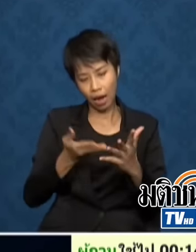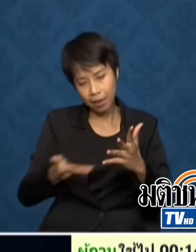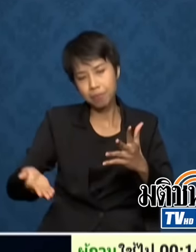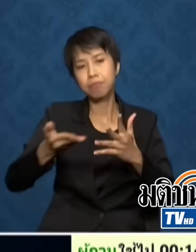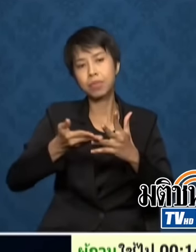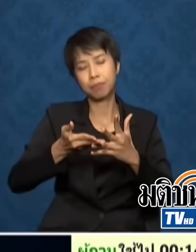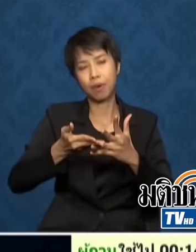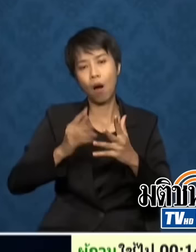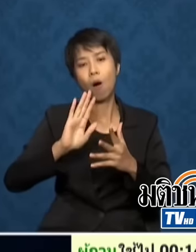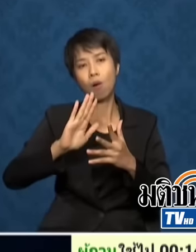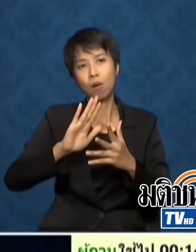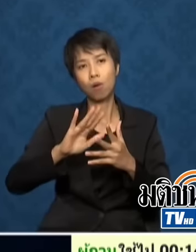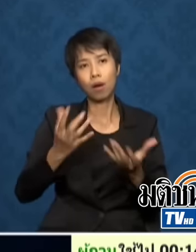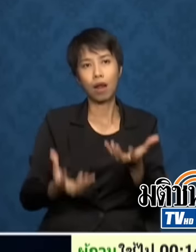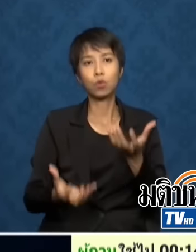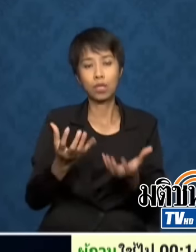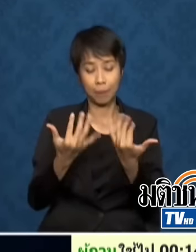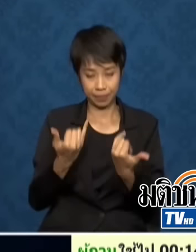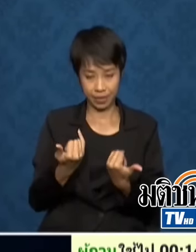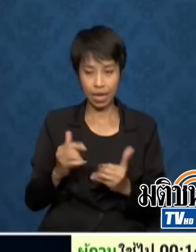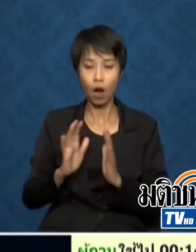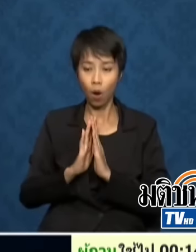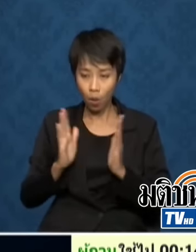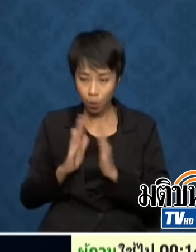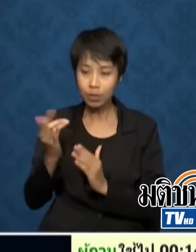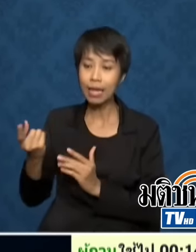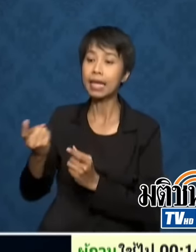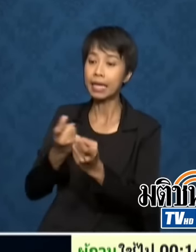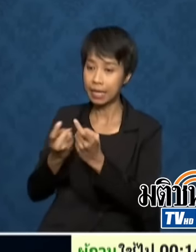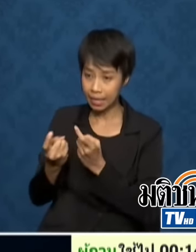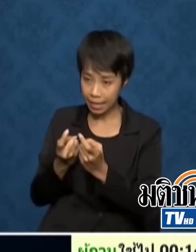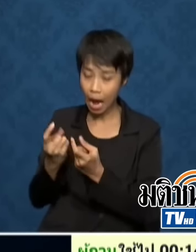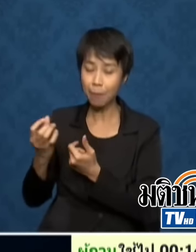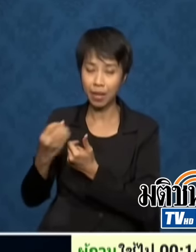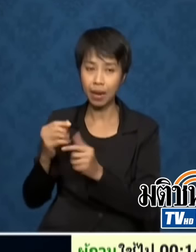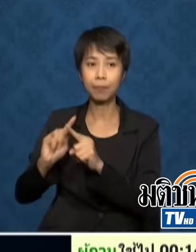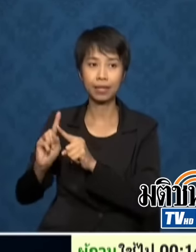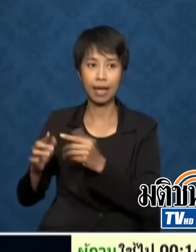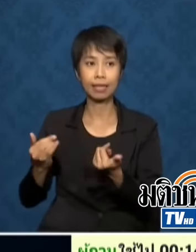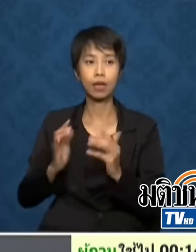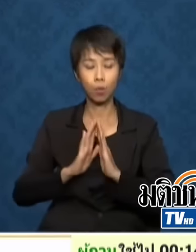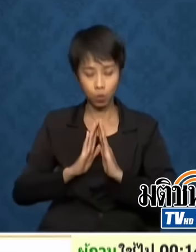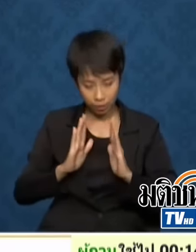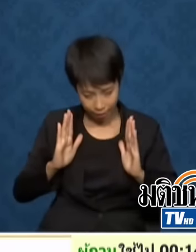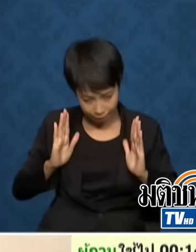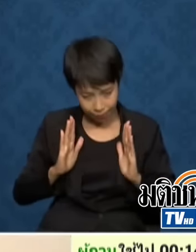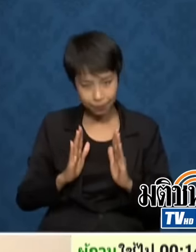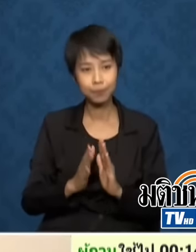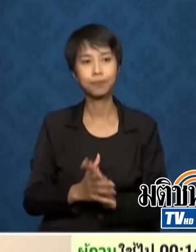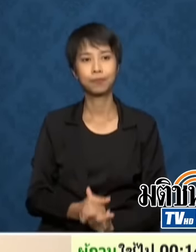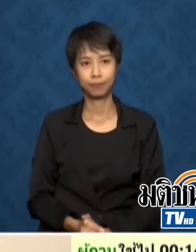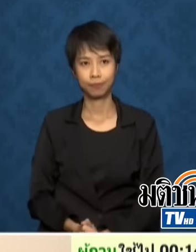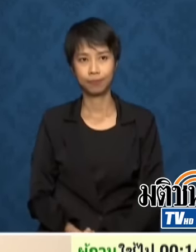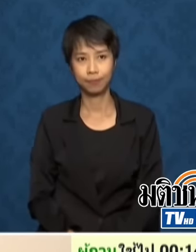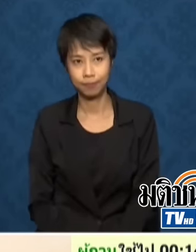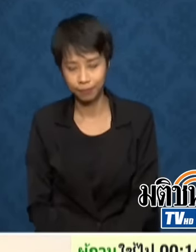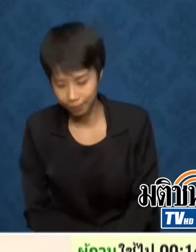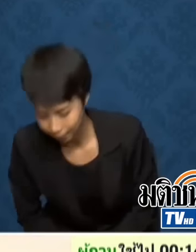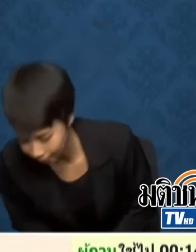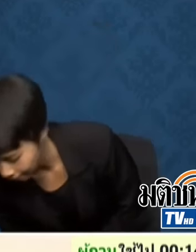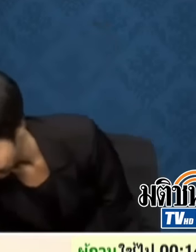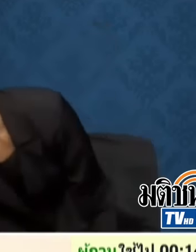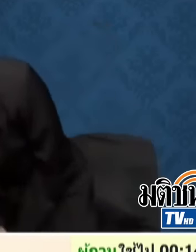ขอบคุณในคำถามในข้อแสดงความคิดเห็นขอบคุณมากครับ ครับขอบคุณท่านที่ว่าการกระ